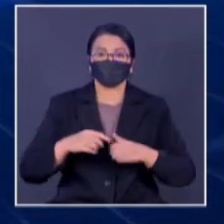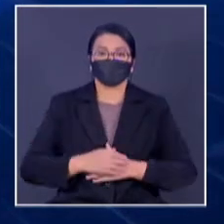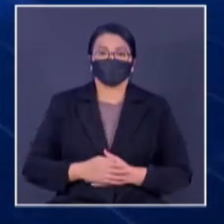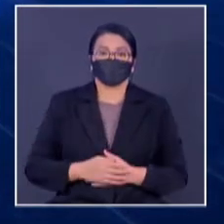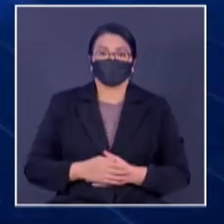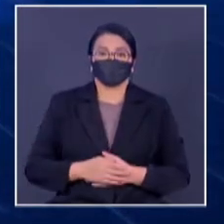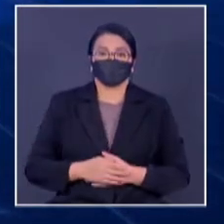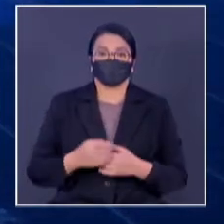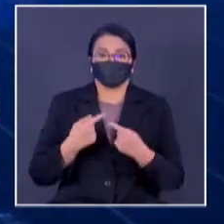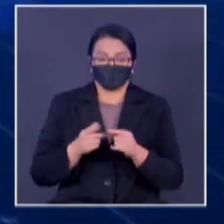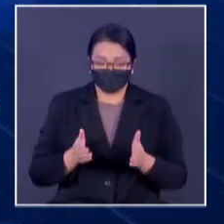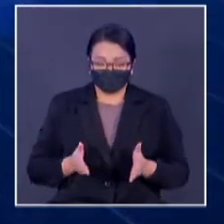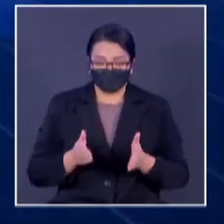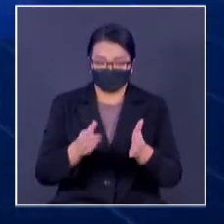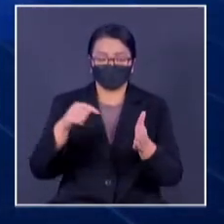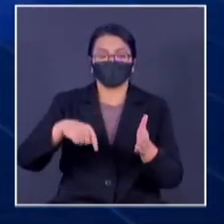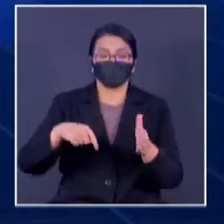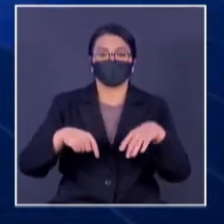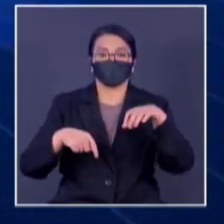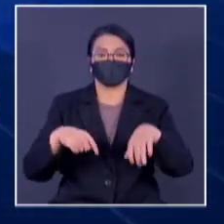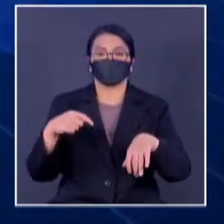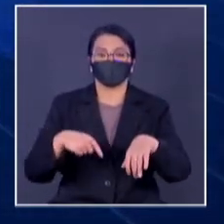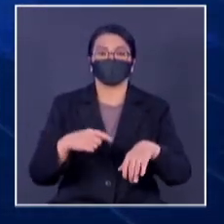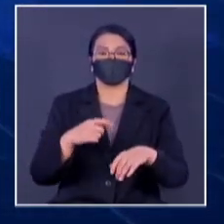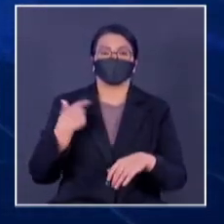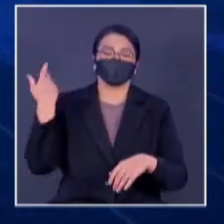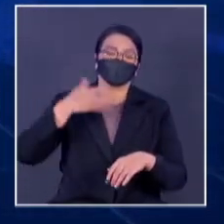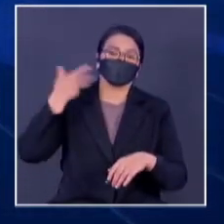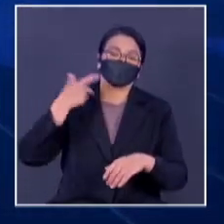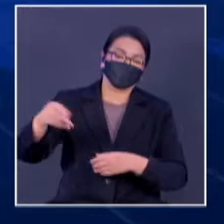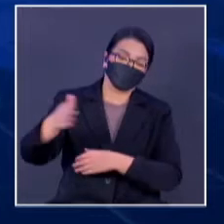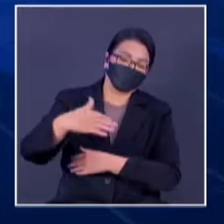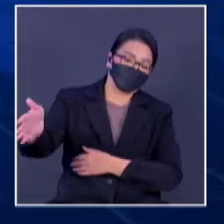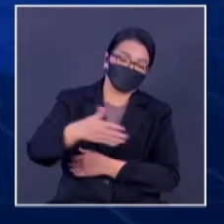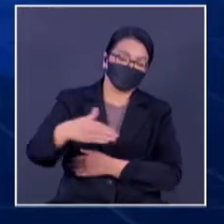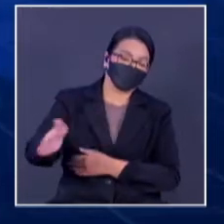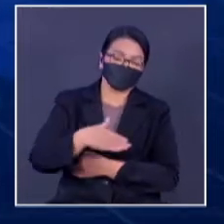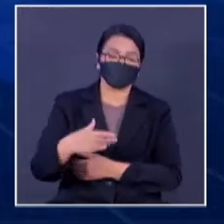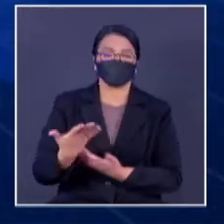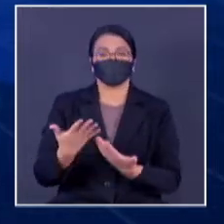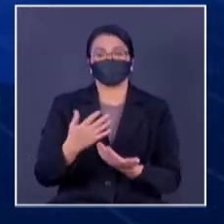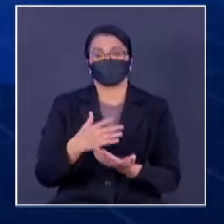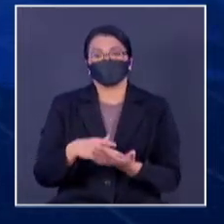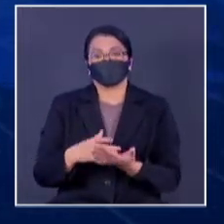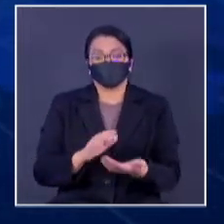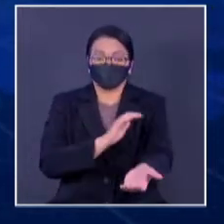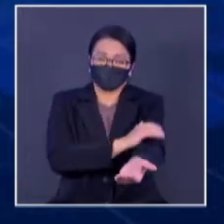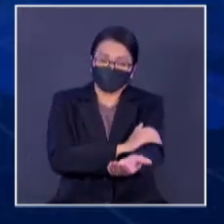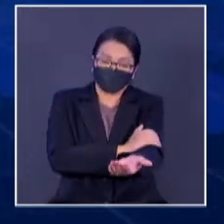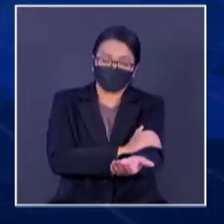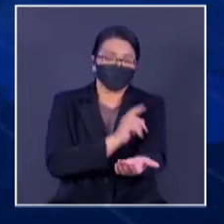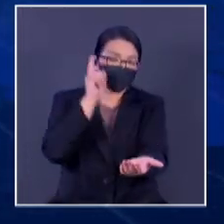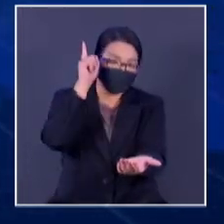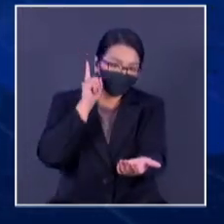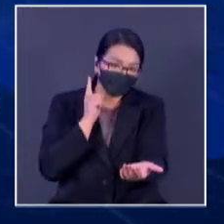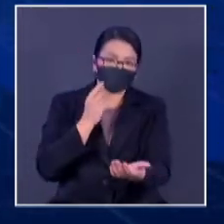ที่แห่งความปลอดภัยเรียบร้อยนะครับแล้วก็มีการพัดวีกันนะครับแล้วก็เอาอุปกรณ์ทางการแพทย์ทั้งเครื่องวัดความดันเครื่องวั